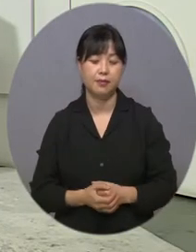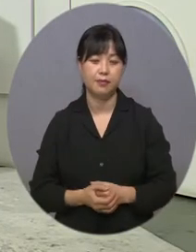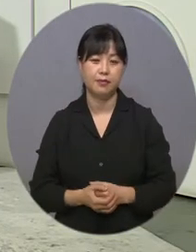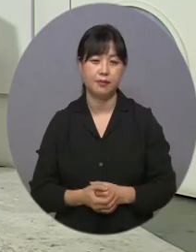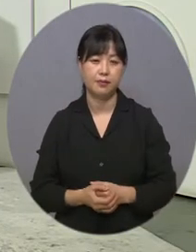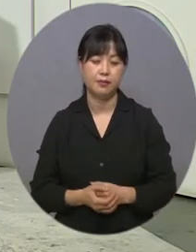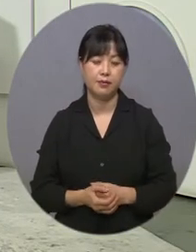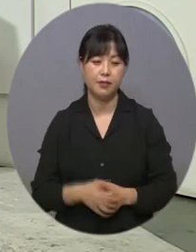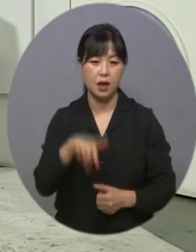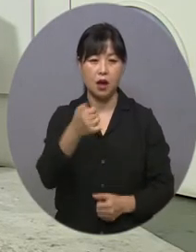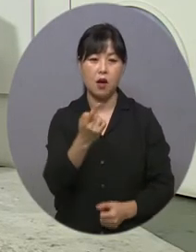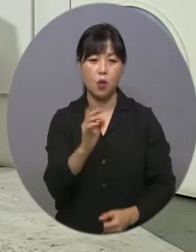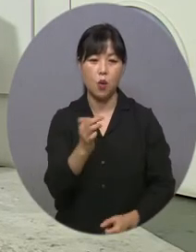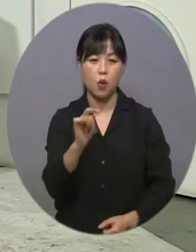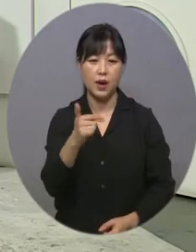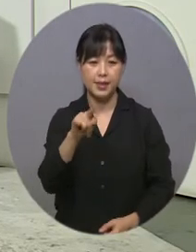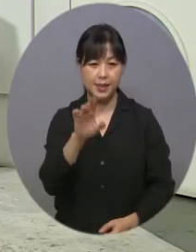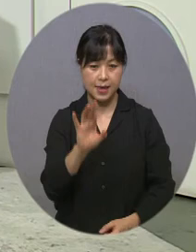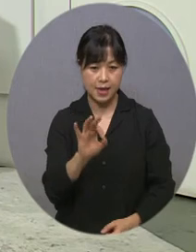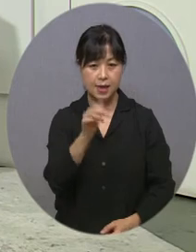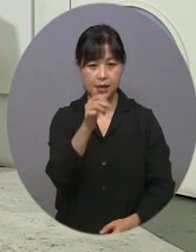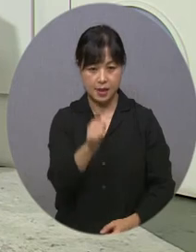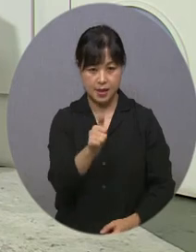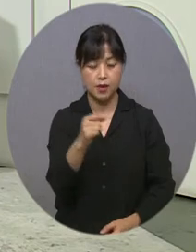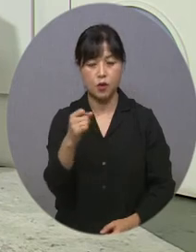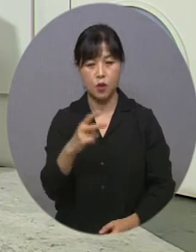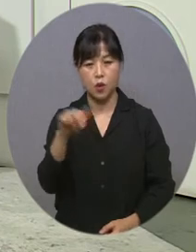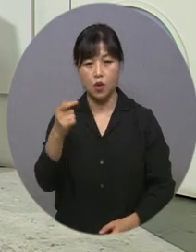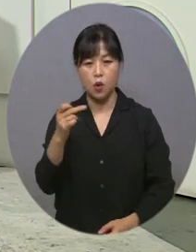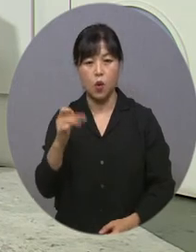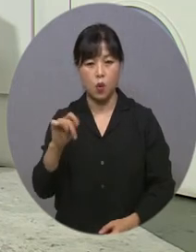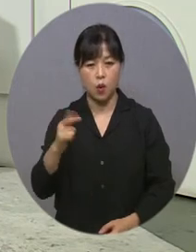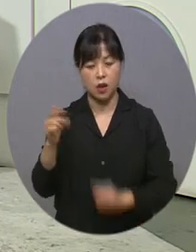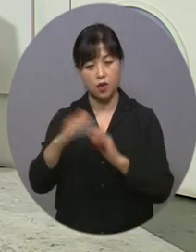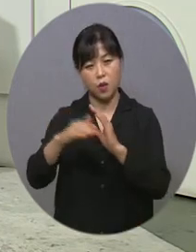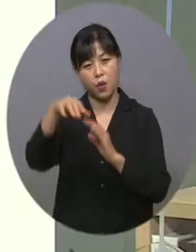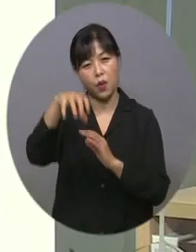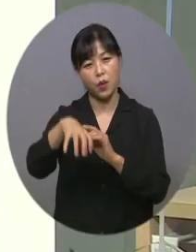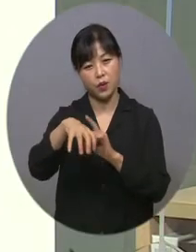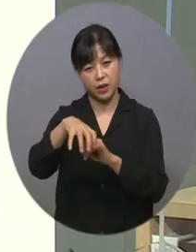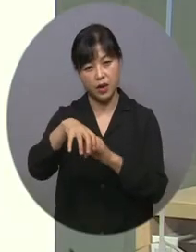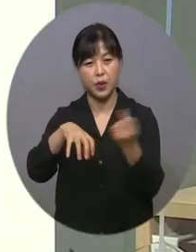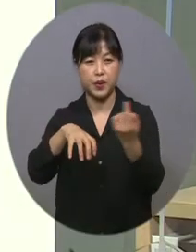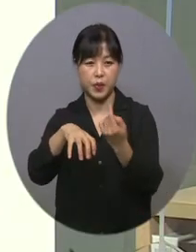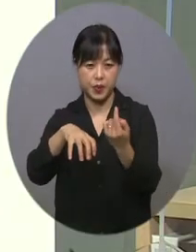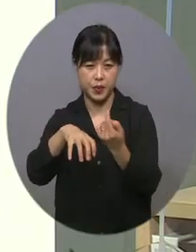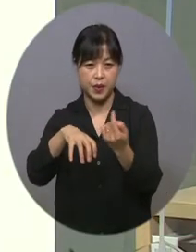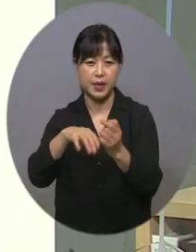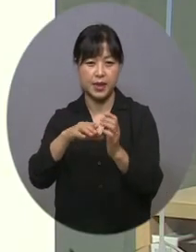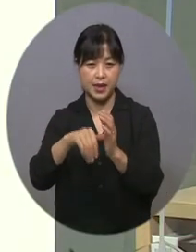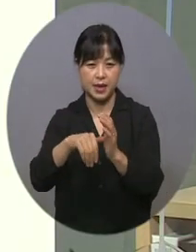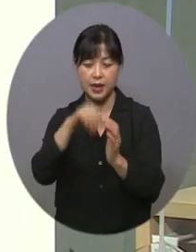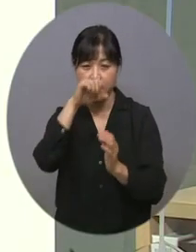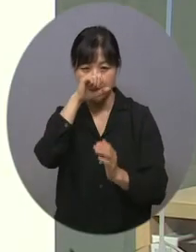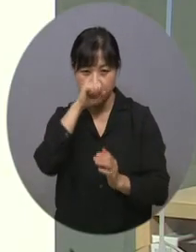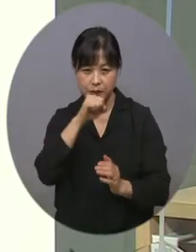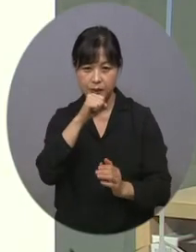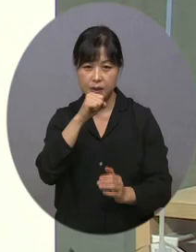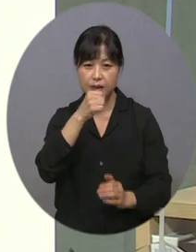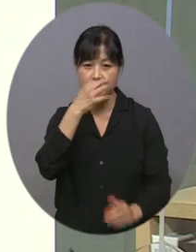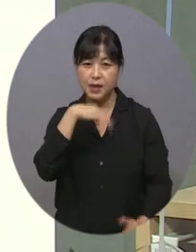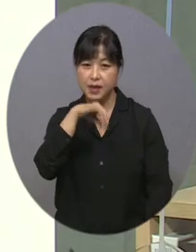대사 공관장이나 예, 예. 공관을 이용하는 경우에는 예, 예. 아주 좋은 점이 있거나 예.